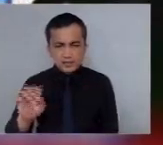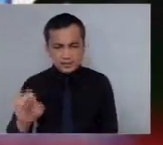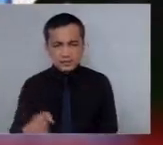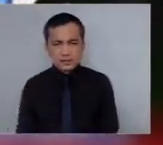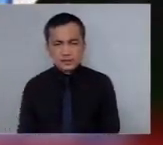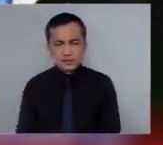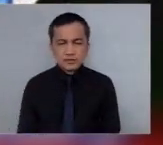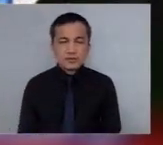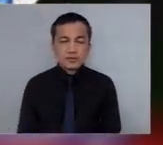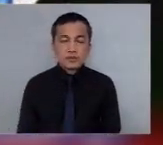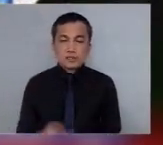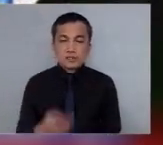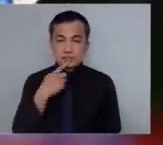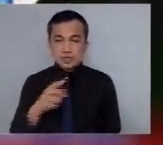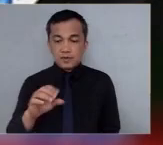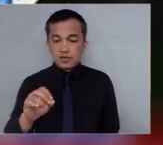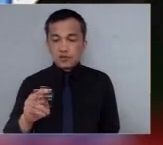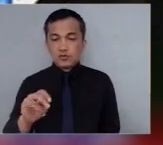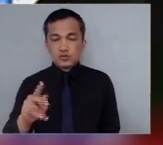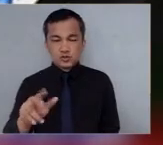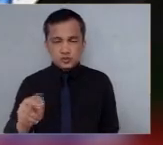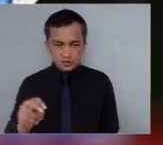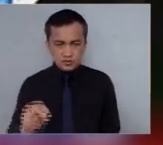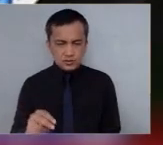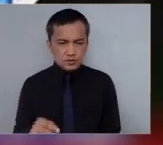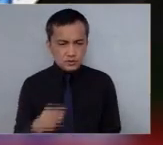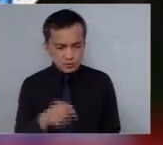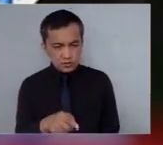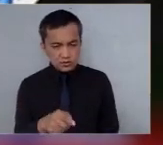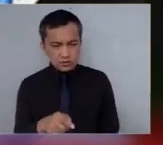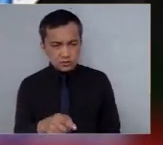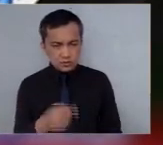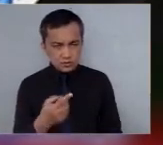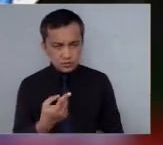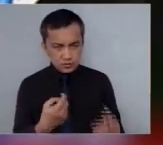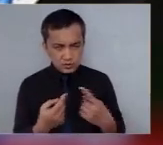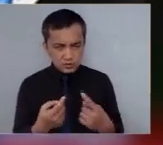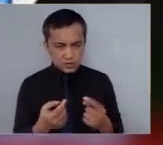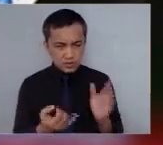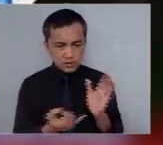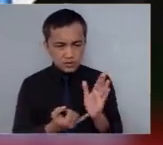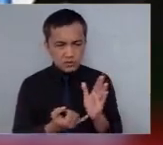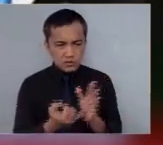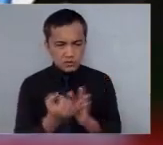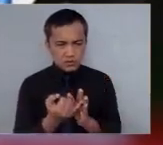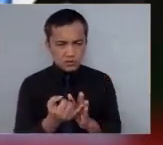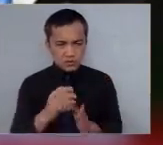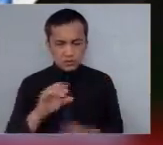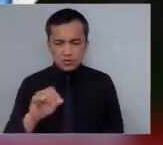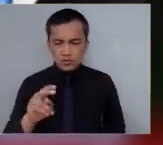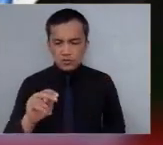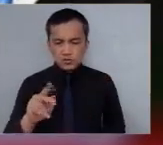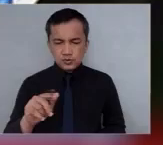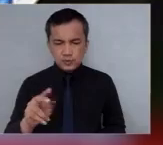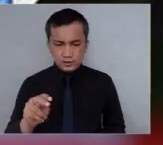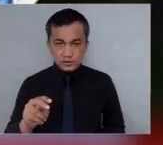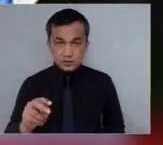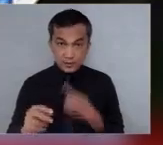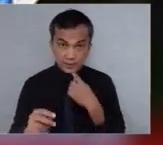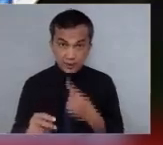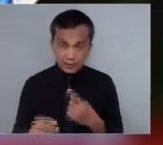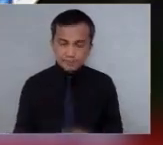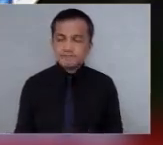ng ating ombudsman, if it will question the integrity of the ombudsman, ang sabi niya,